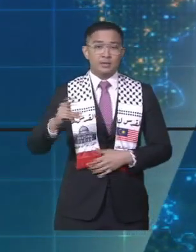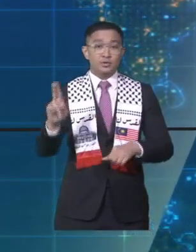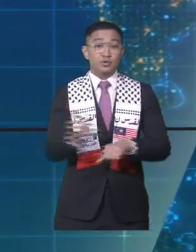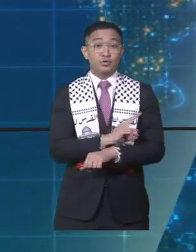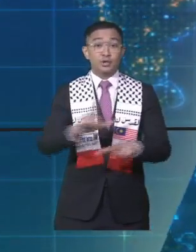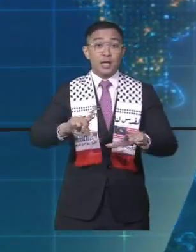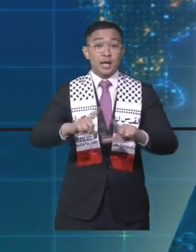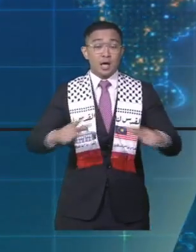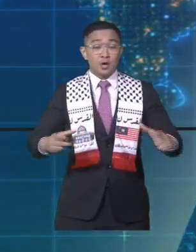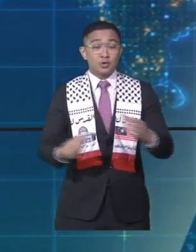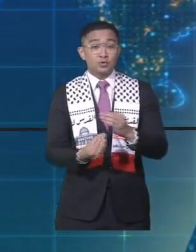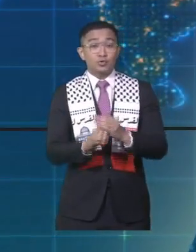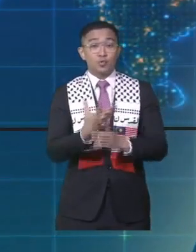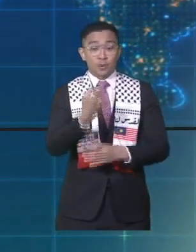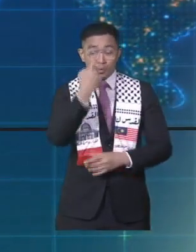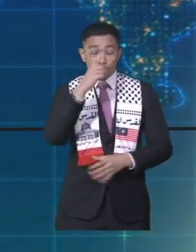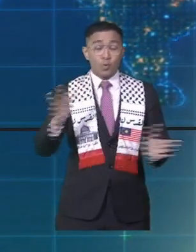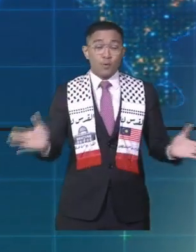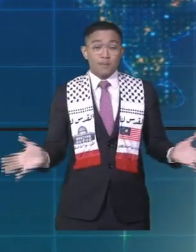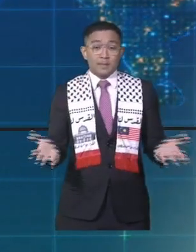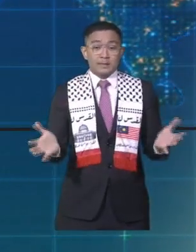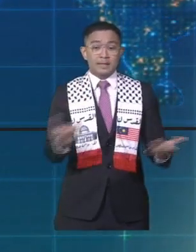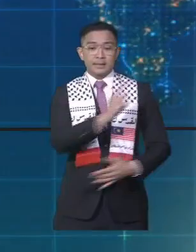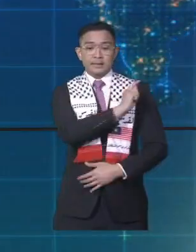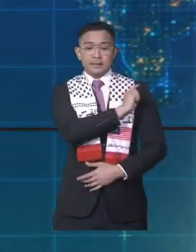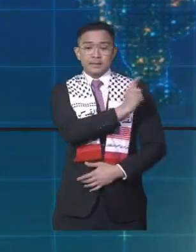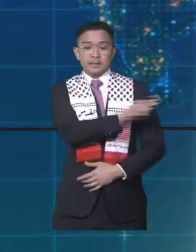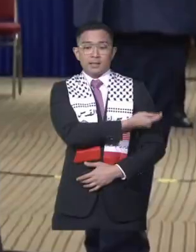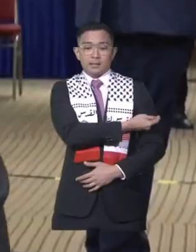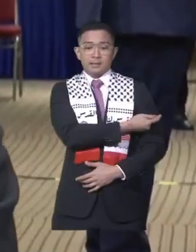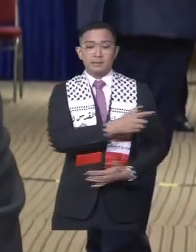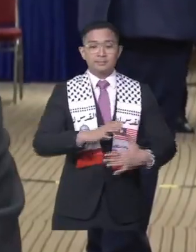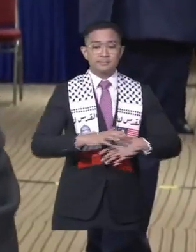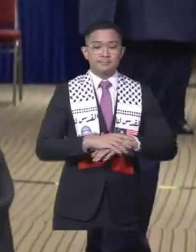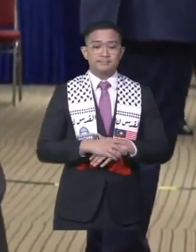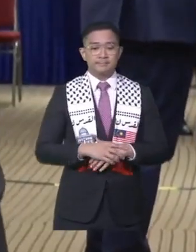menggunakan laut sebagai sumber untuk menjana tenaga.